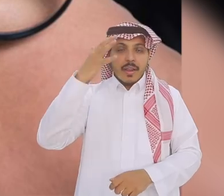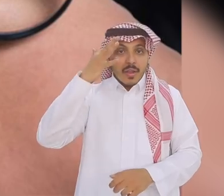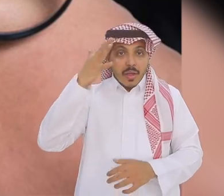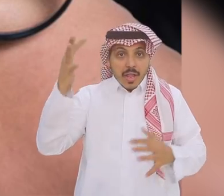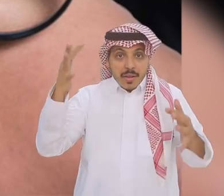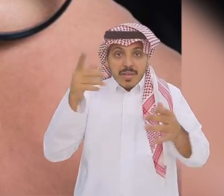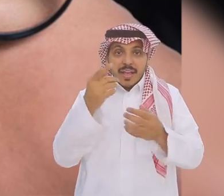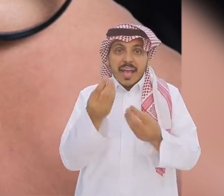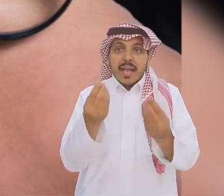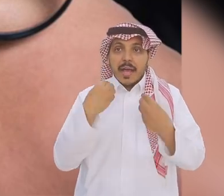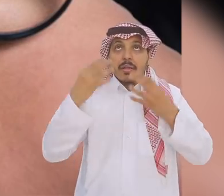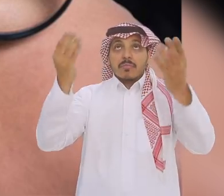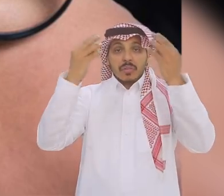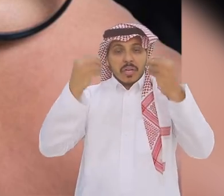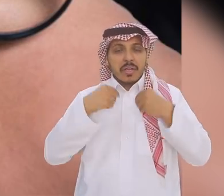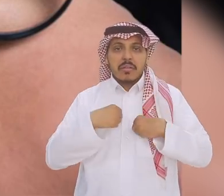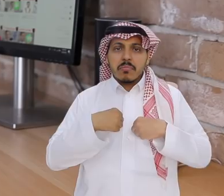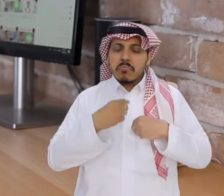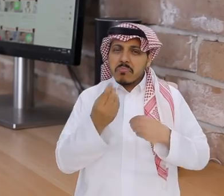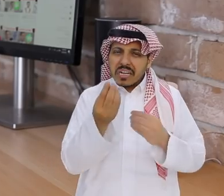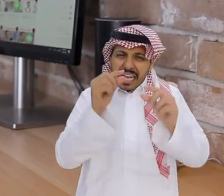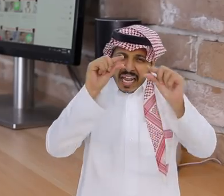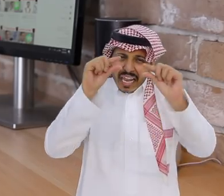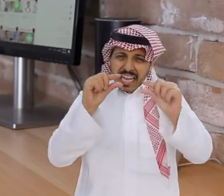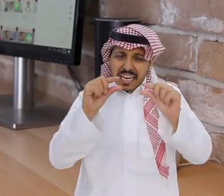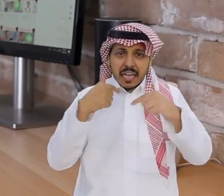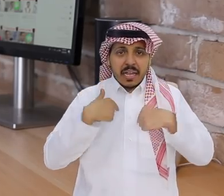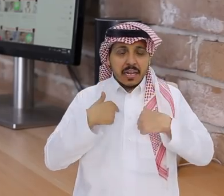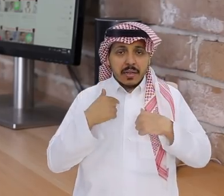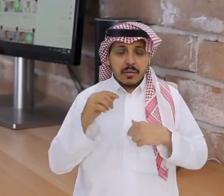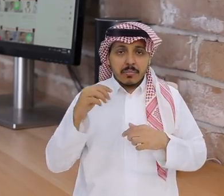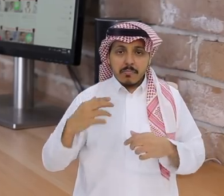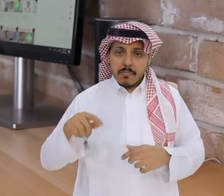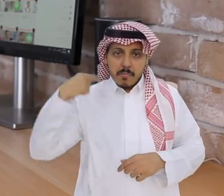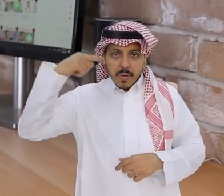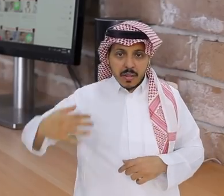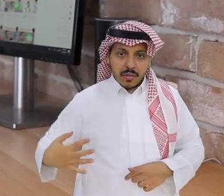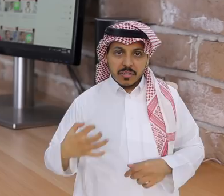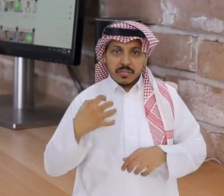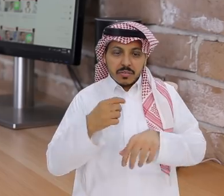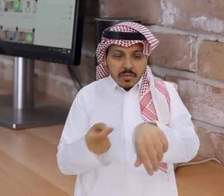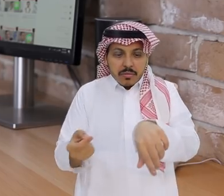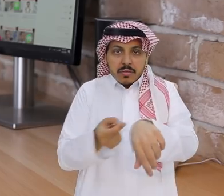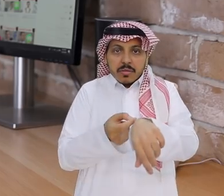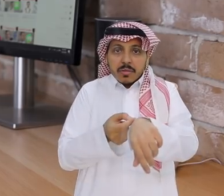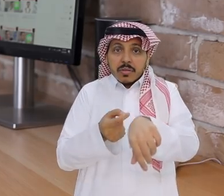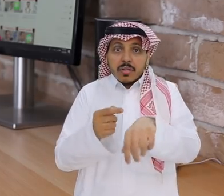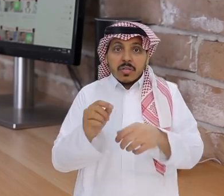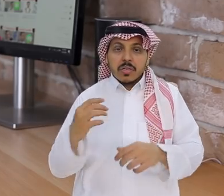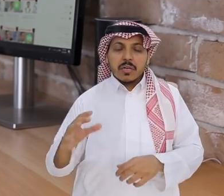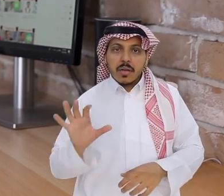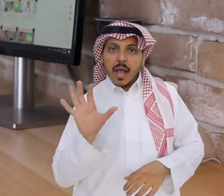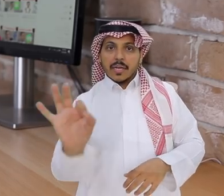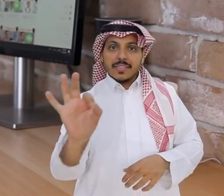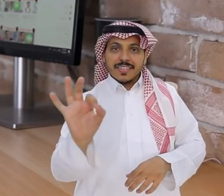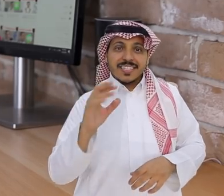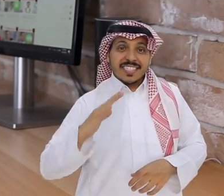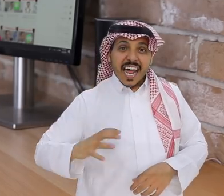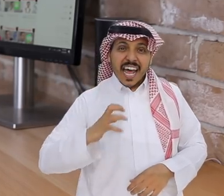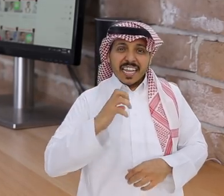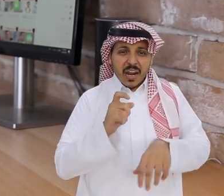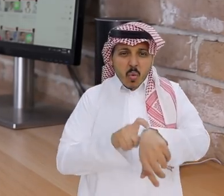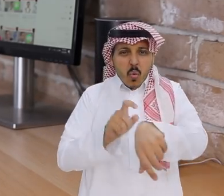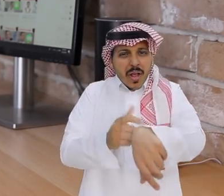وما اوتيتم من العلم الا قليلا. فتخيلوا لو ايضا انواع اكثر من السرطانات تصير شريحه انت تحطها والسرطان يكتشف